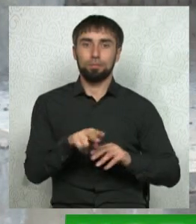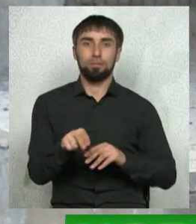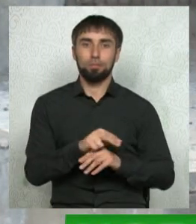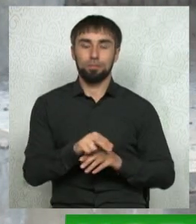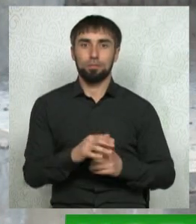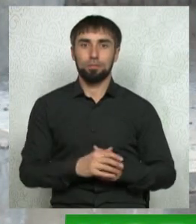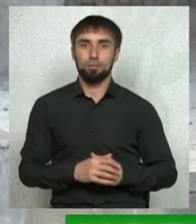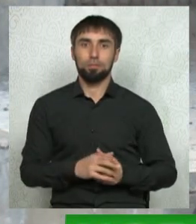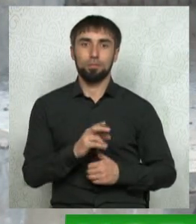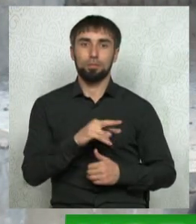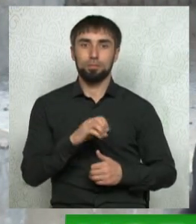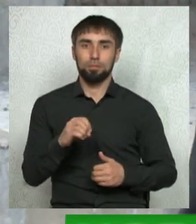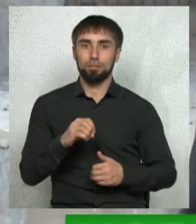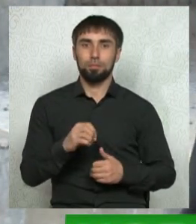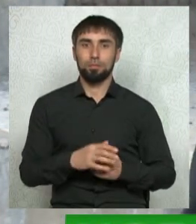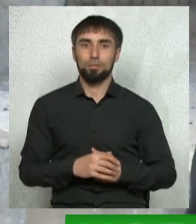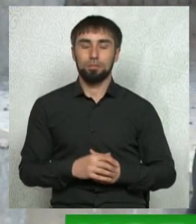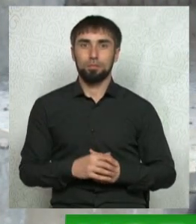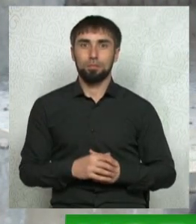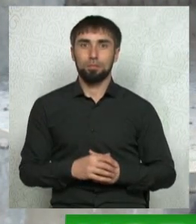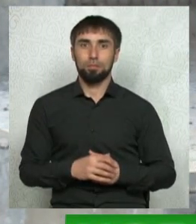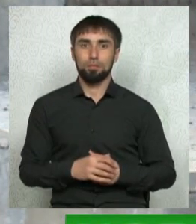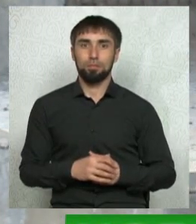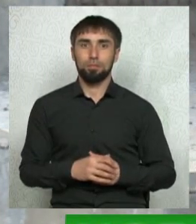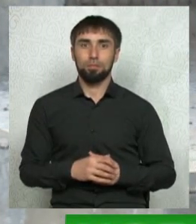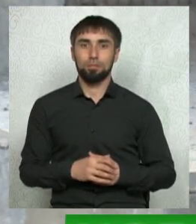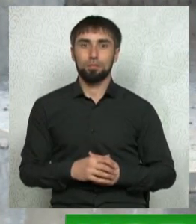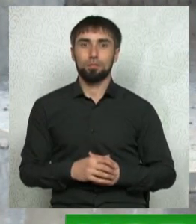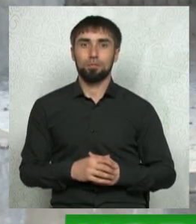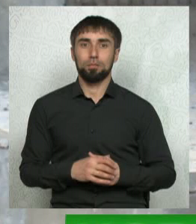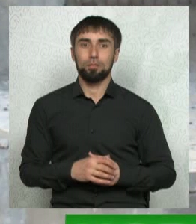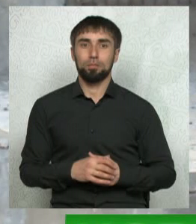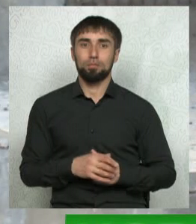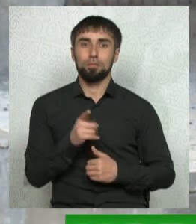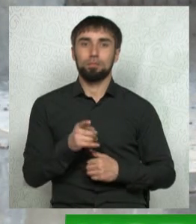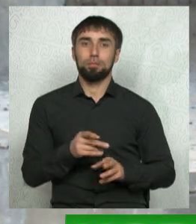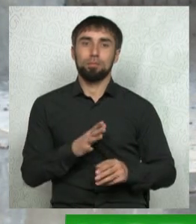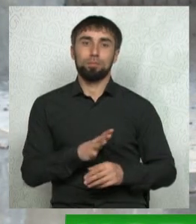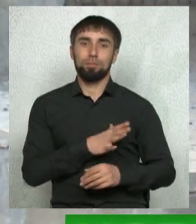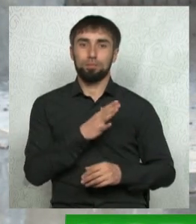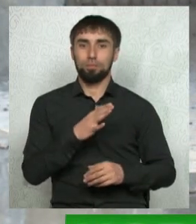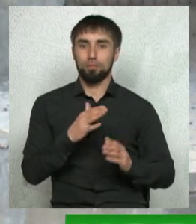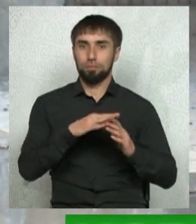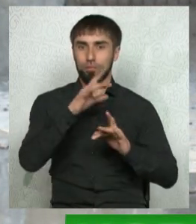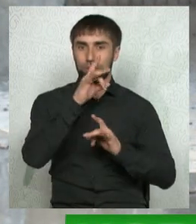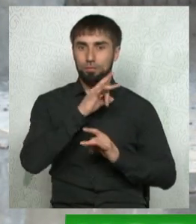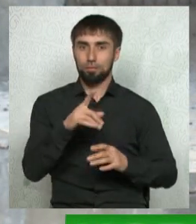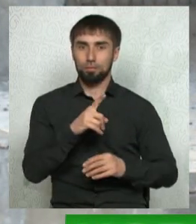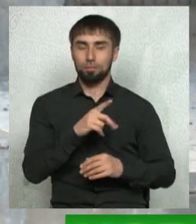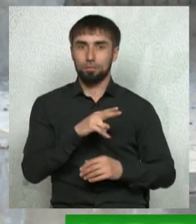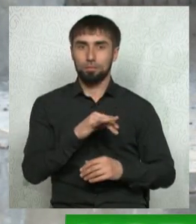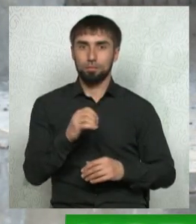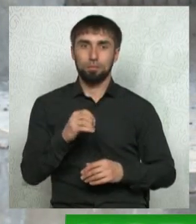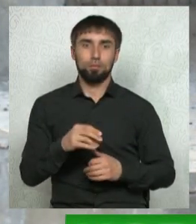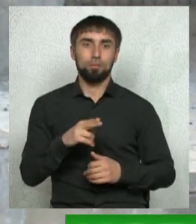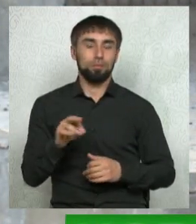реконструкции. Более-менее, да, понятно, что это здание бывшего ДК. И